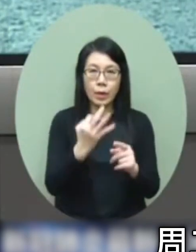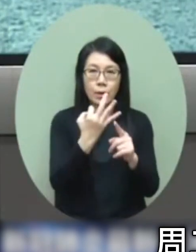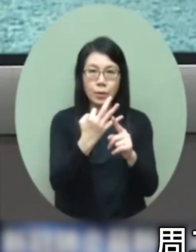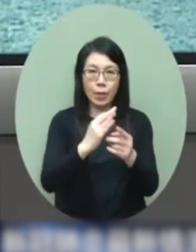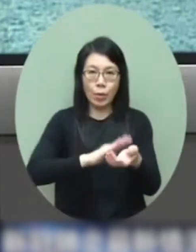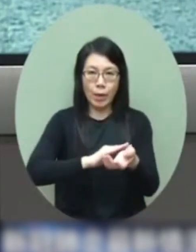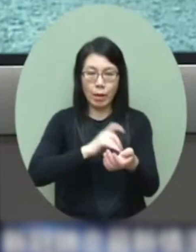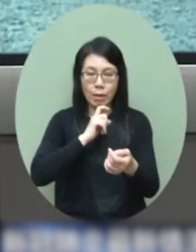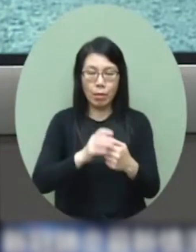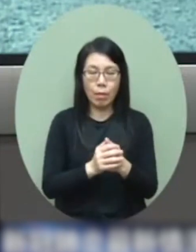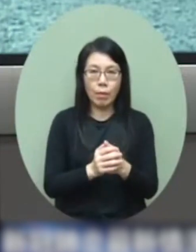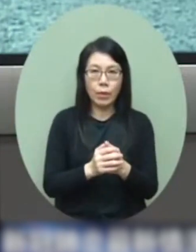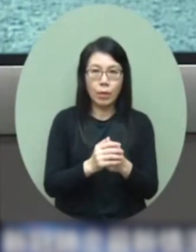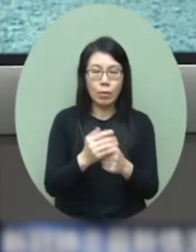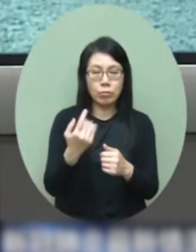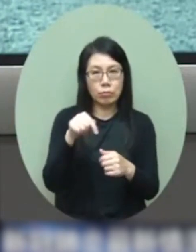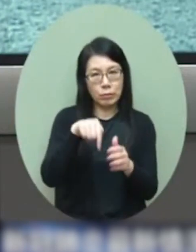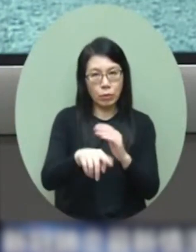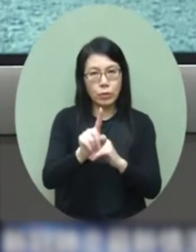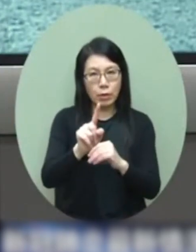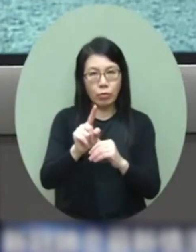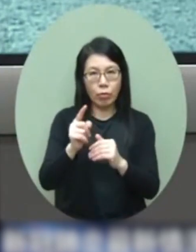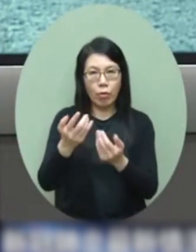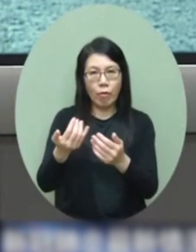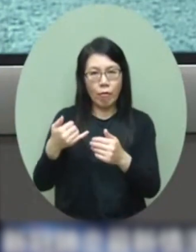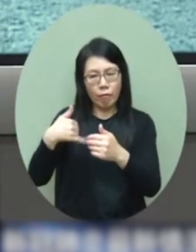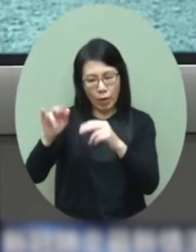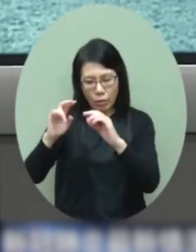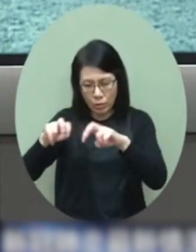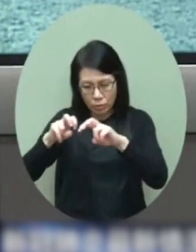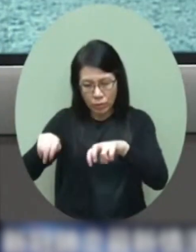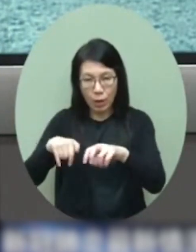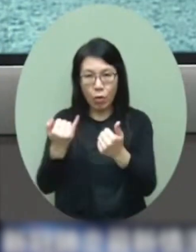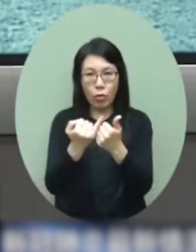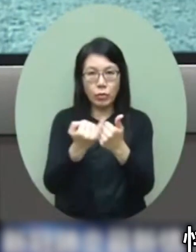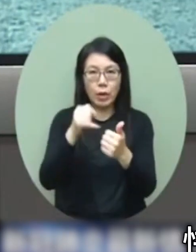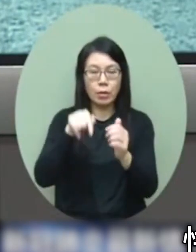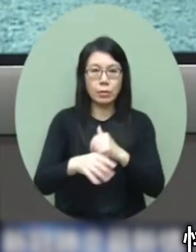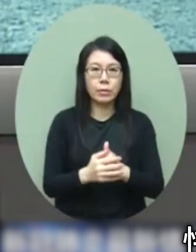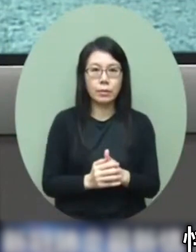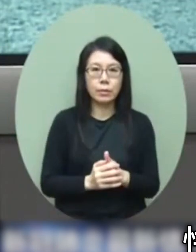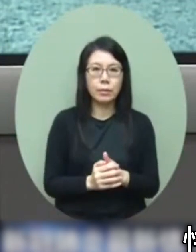嘅個案啦。咁其中一宗咧，我哋再翻去調查嗰時候咧，就發現個學生嗰、那個